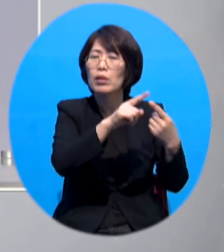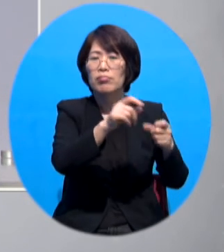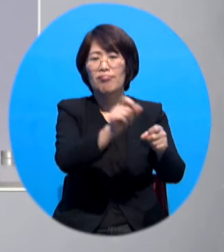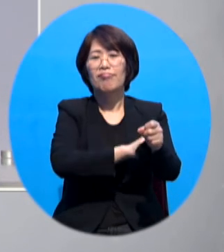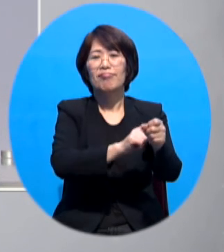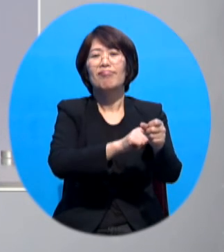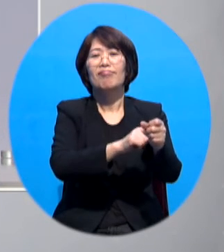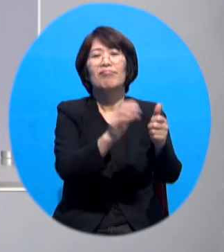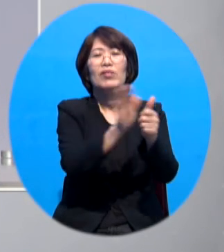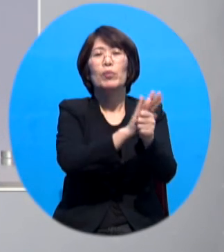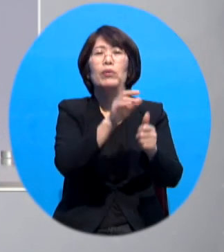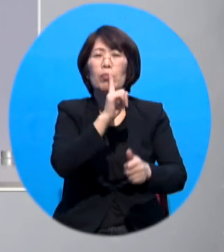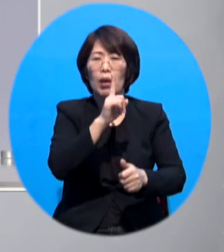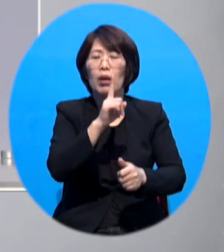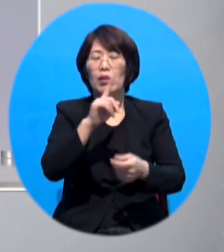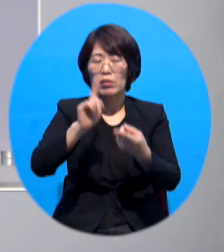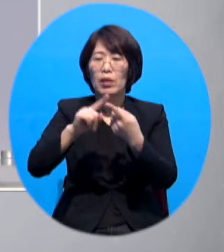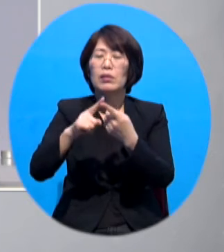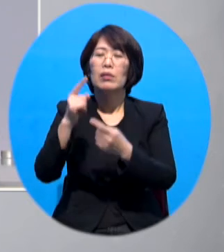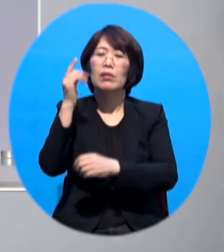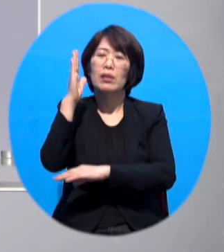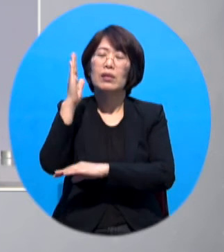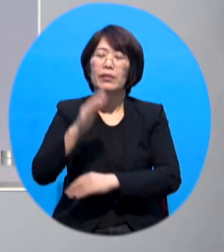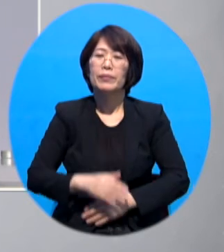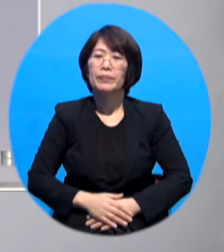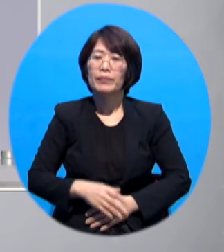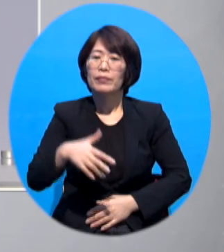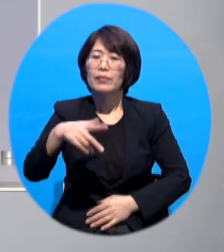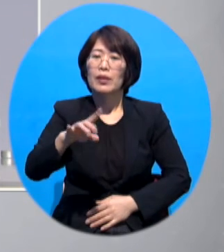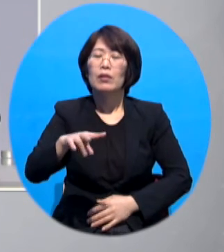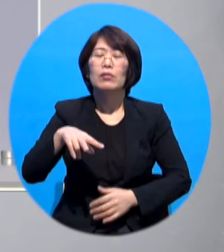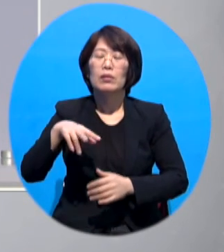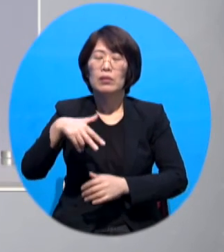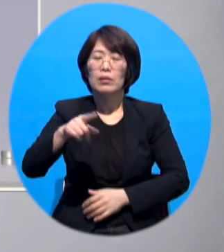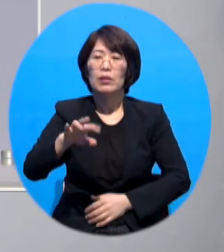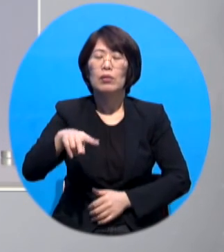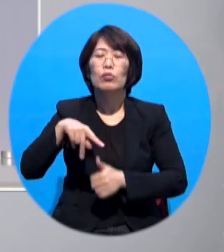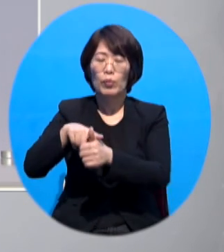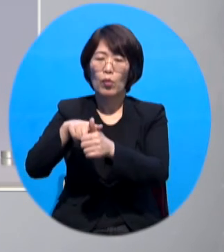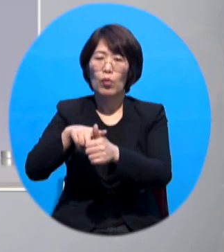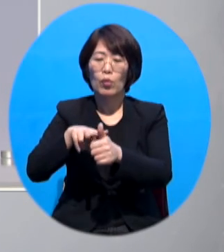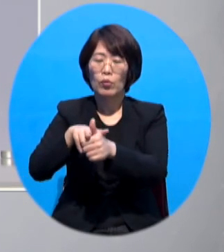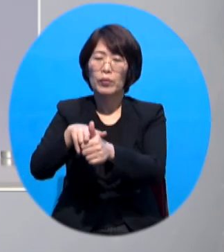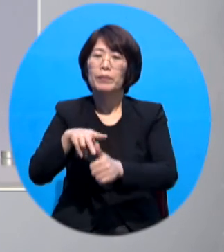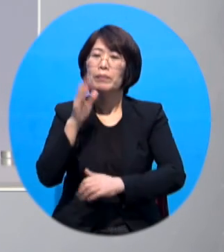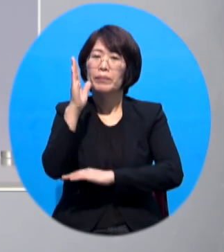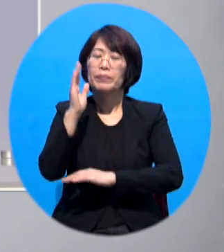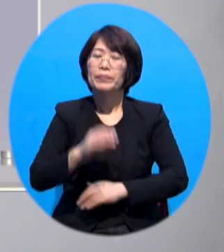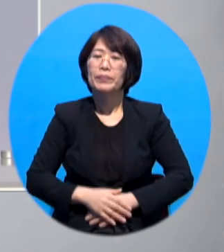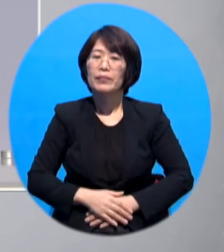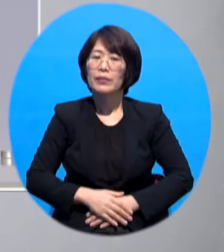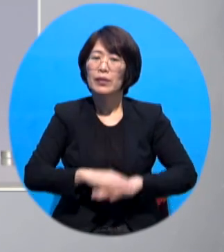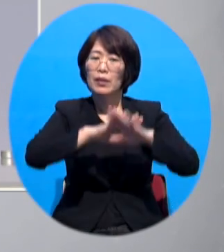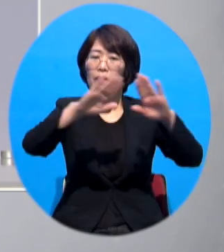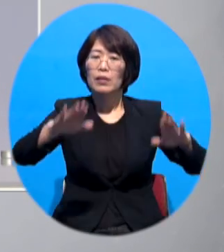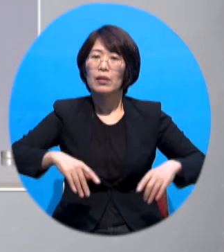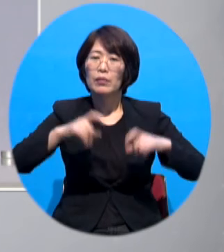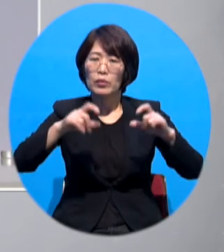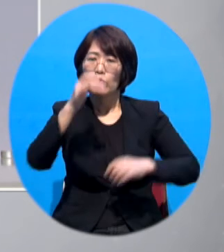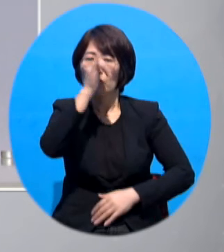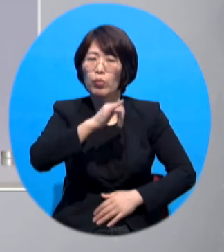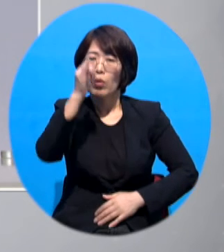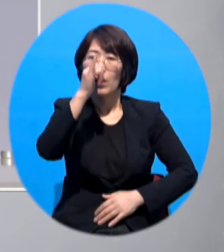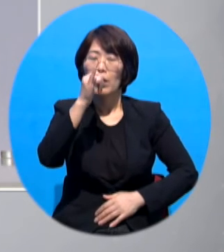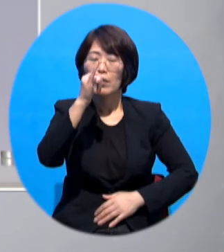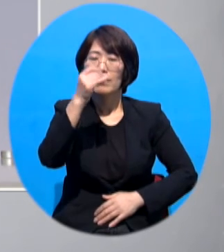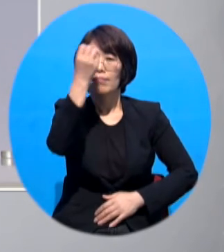육성에 대한 담화를 여쭤보고 4 바로 시가 끝났구요 장성 후보 답변해 주십시오 샀습니다 2 든 남 있는 그 유수한 입시명문